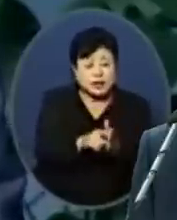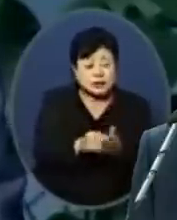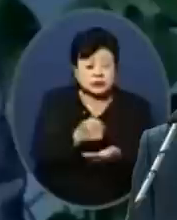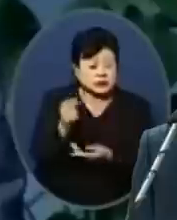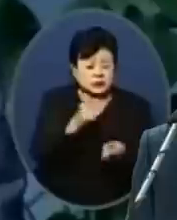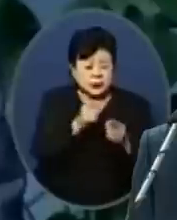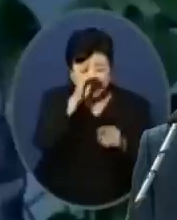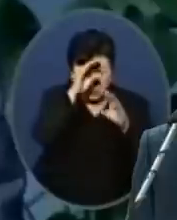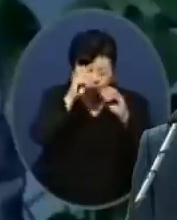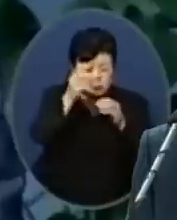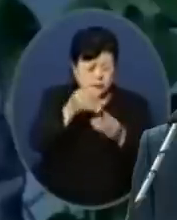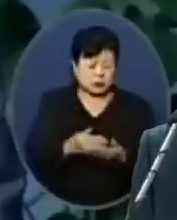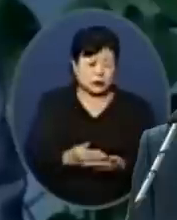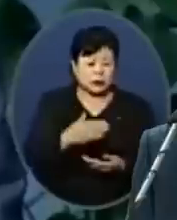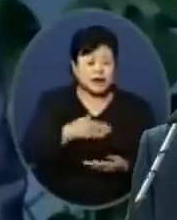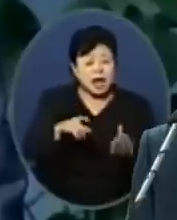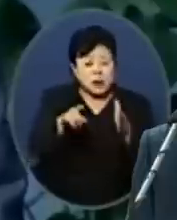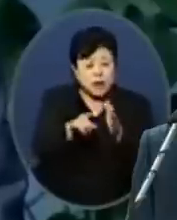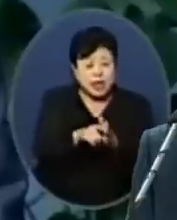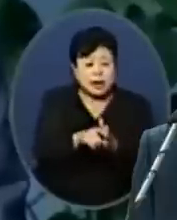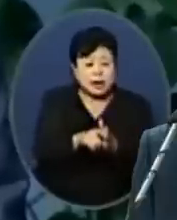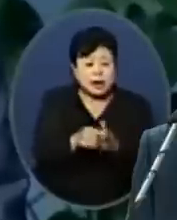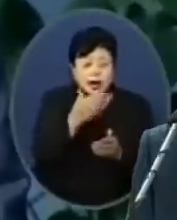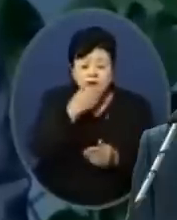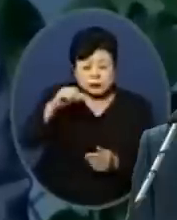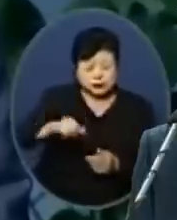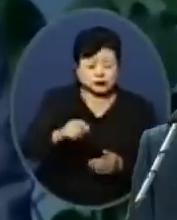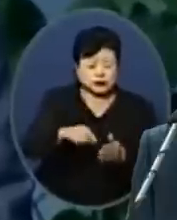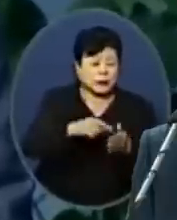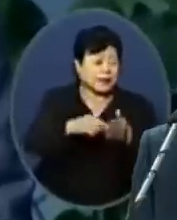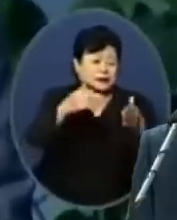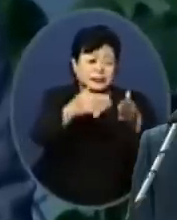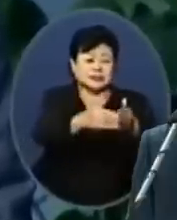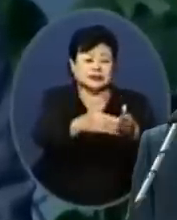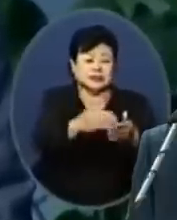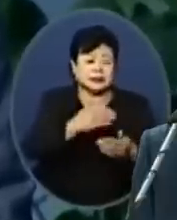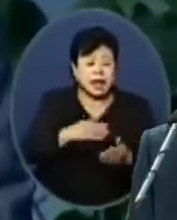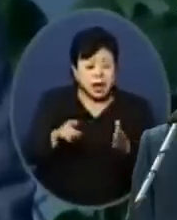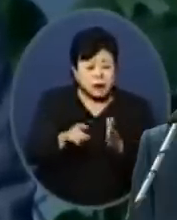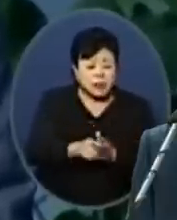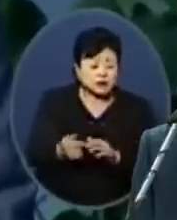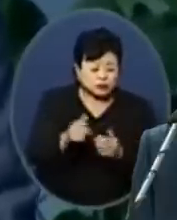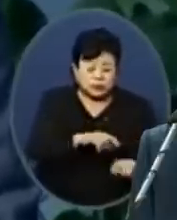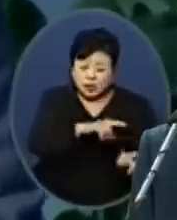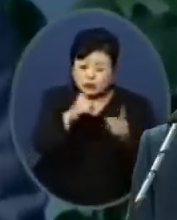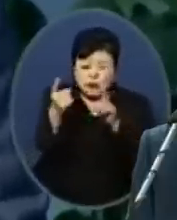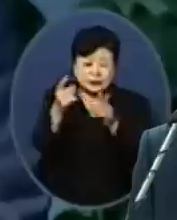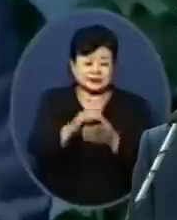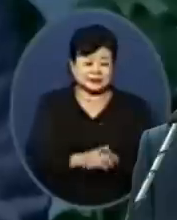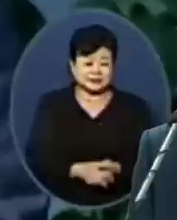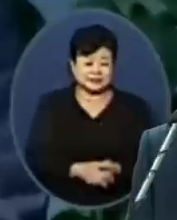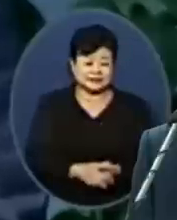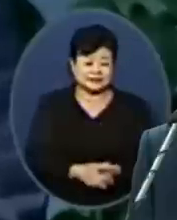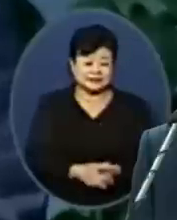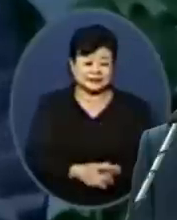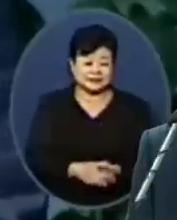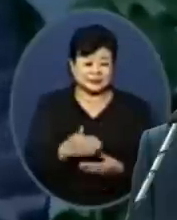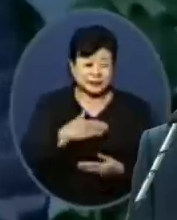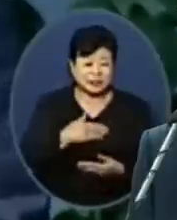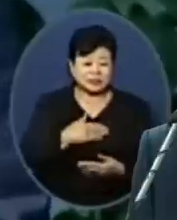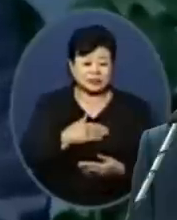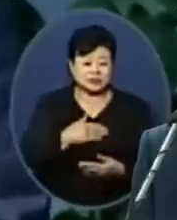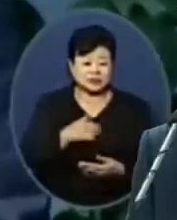채찍에 맞아서 병을 고치시고 날 위하여 저주를 다 청산하시고 날 위하여 죽었다가 부활하셨습니다.